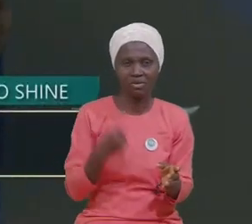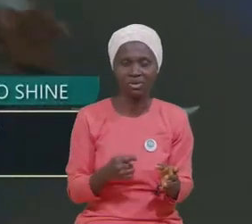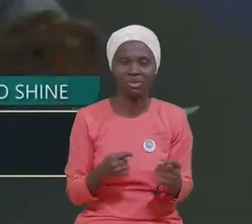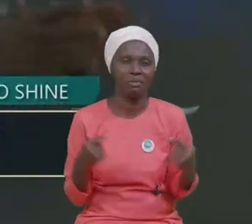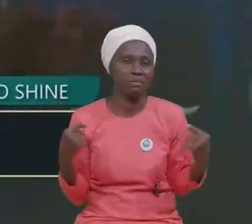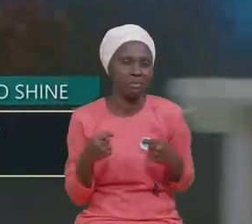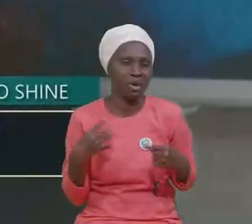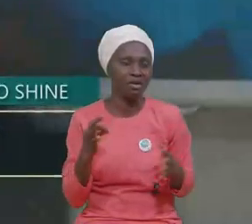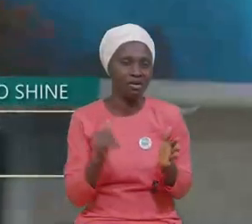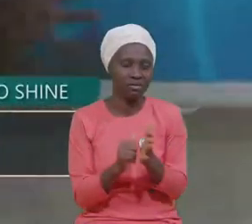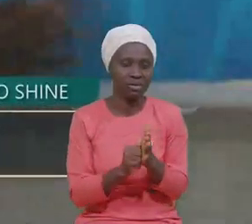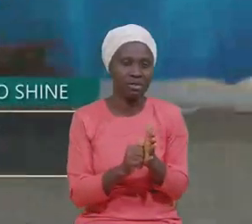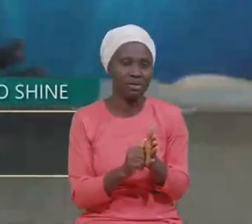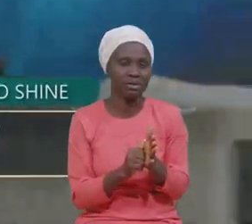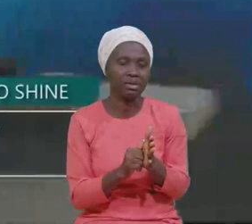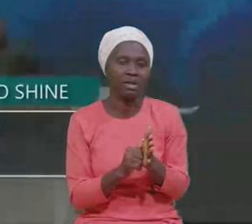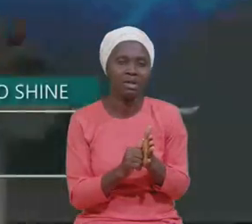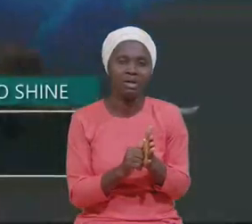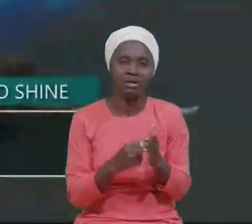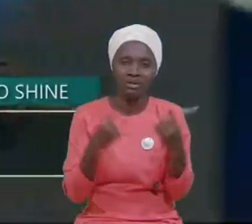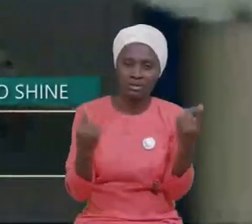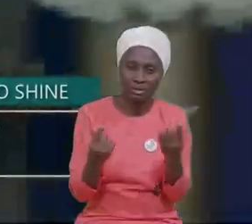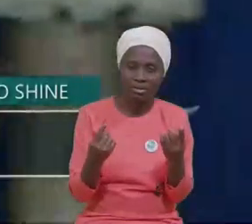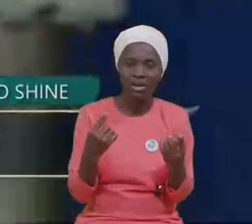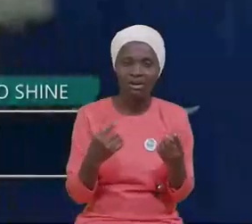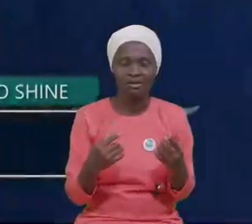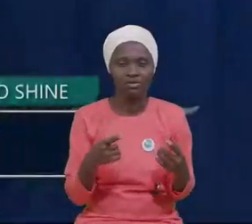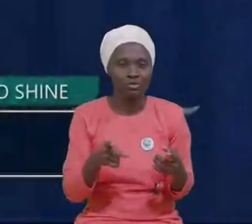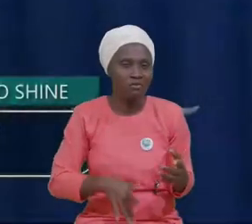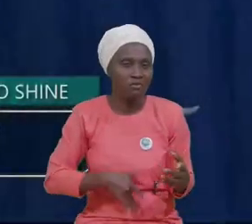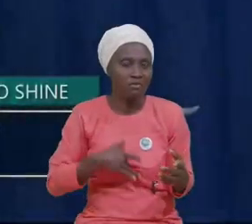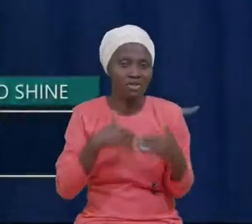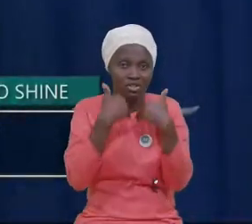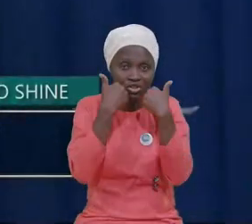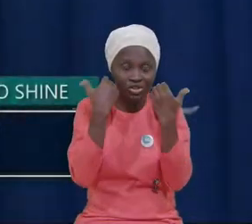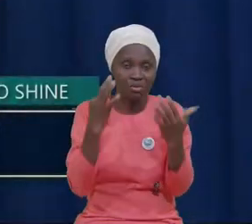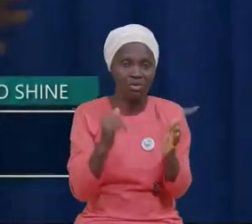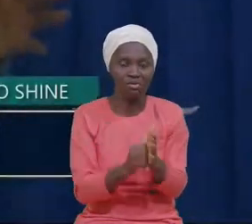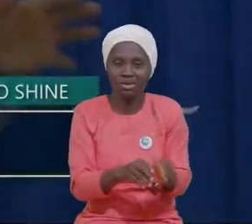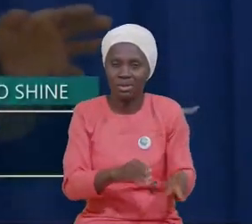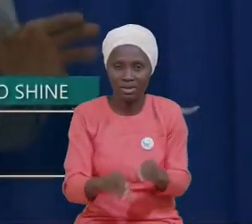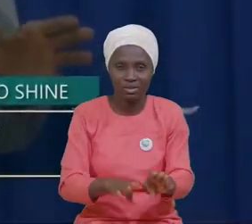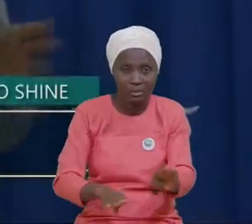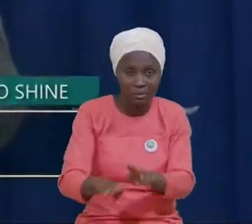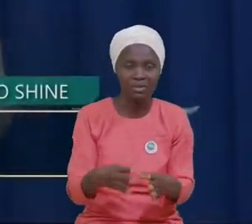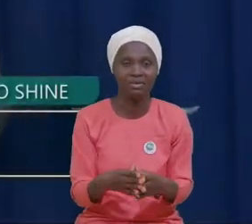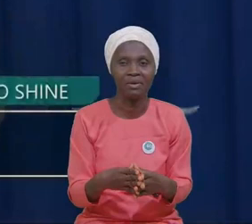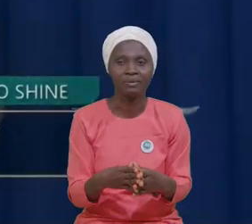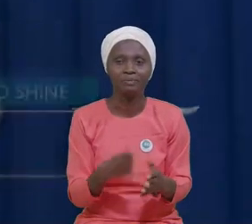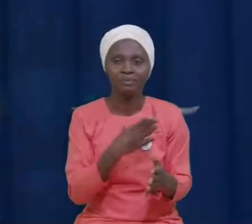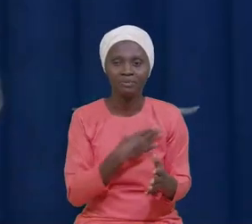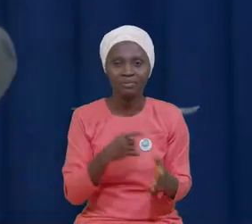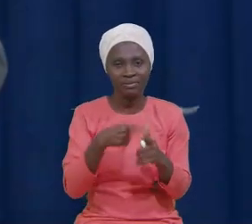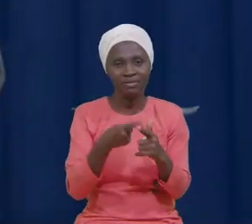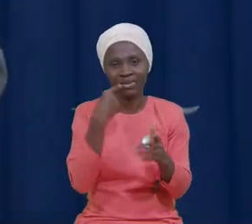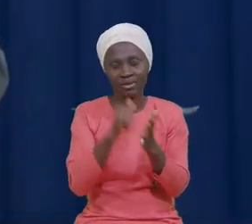vraiment la conviction. Tu sens la honte de cet acte-là. Mais tu dis, oh, je vais